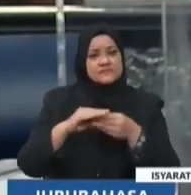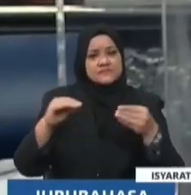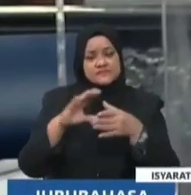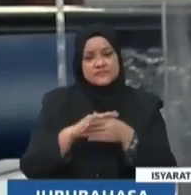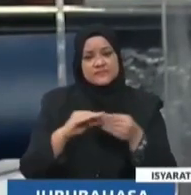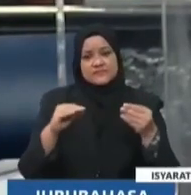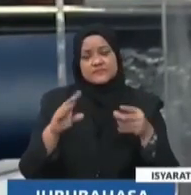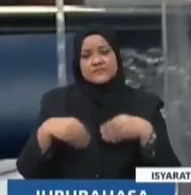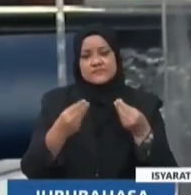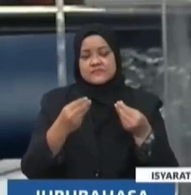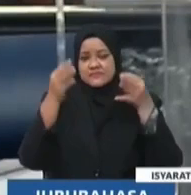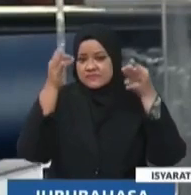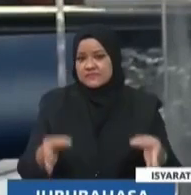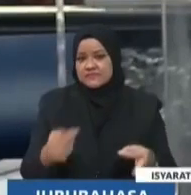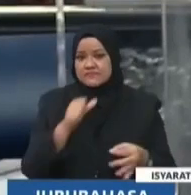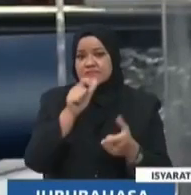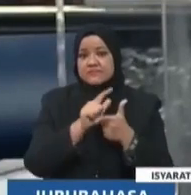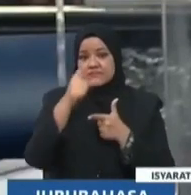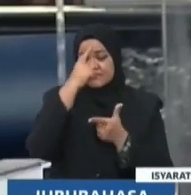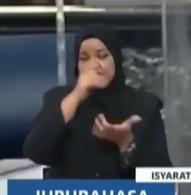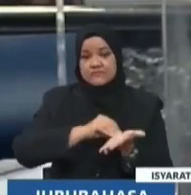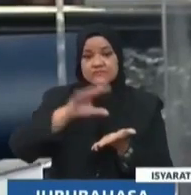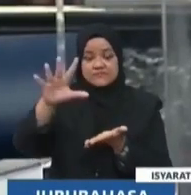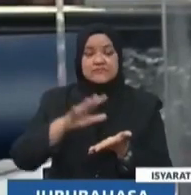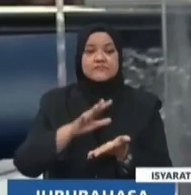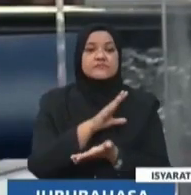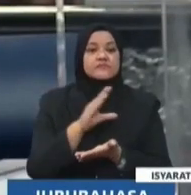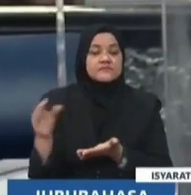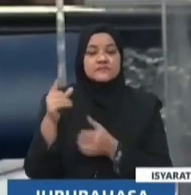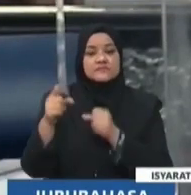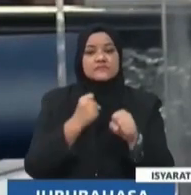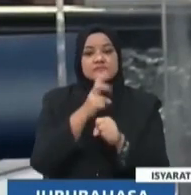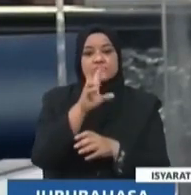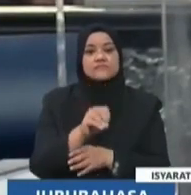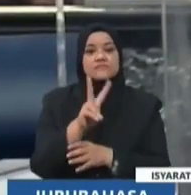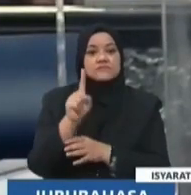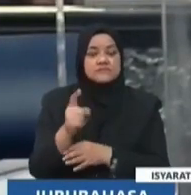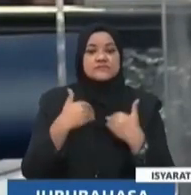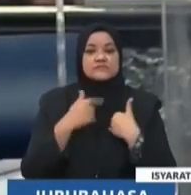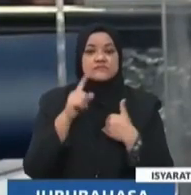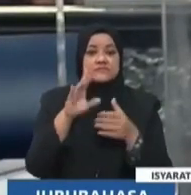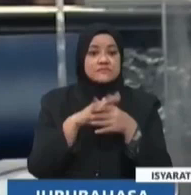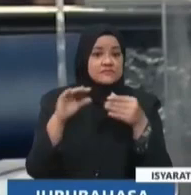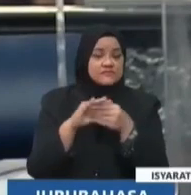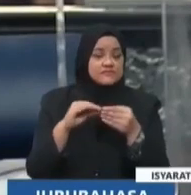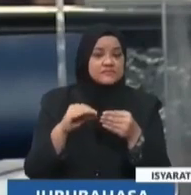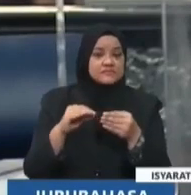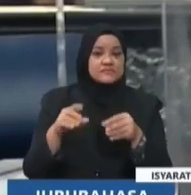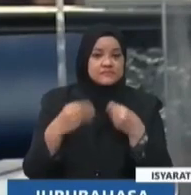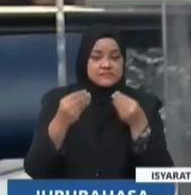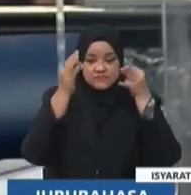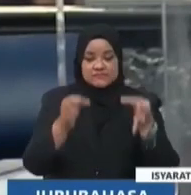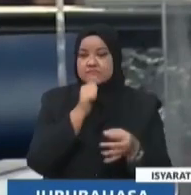film yang diberi keputusan tidak lulus untuk tayangan manakala bagi tahun 2021 terdapat satu film yang